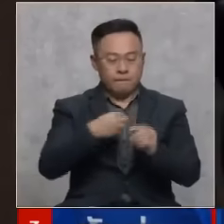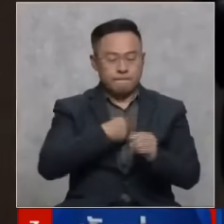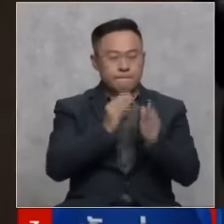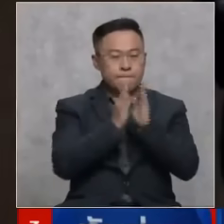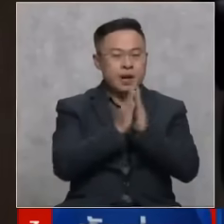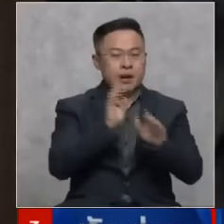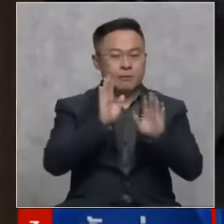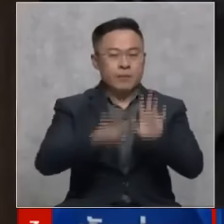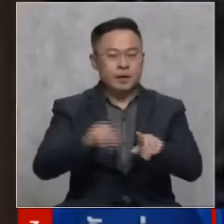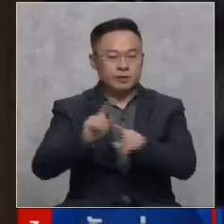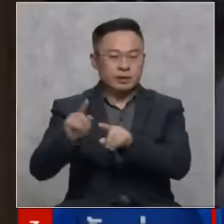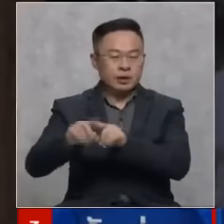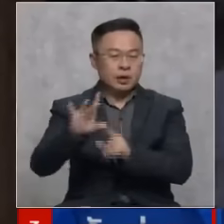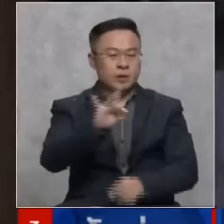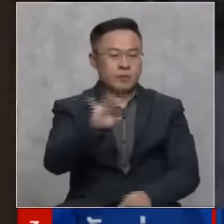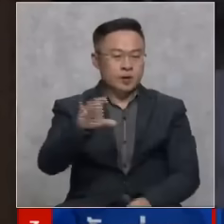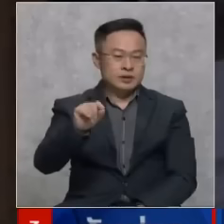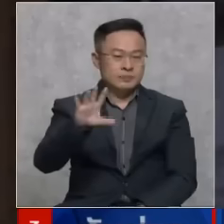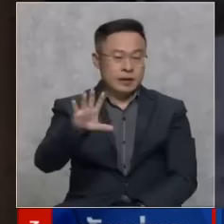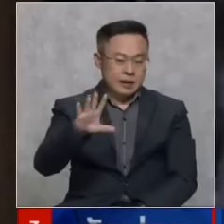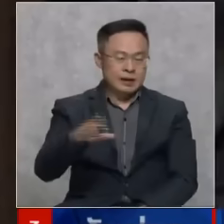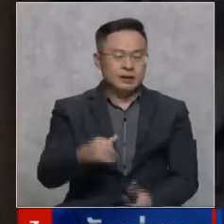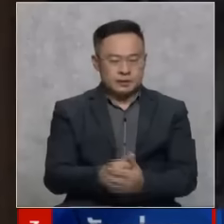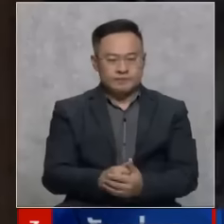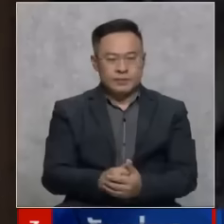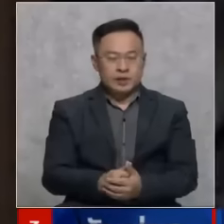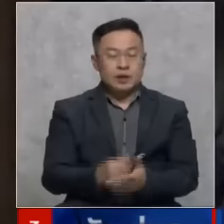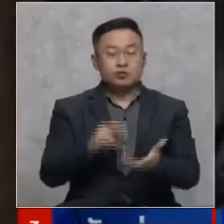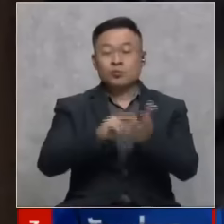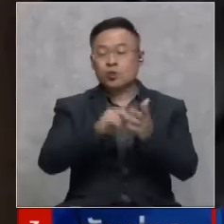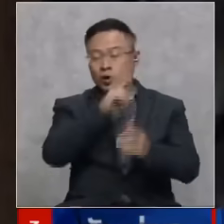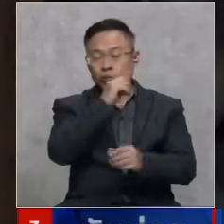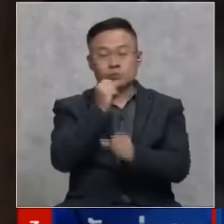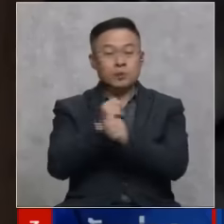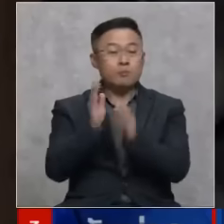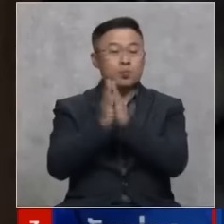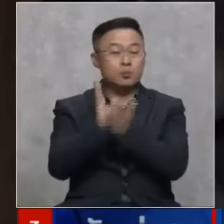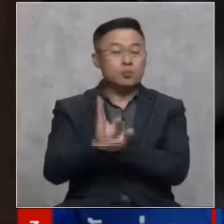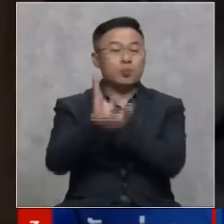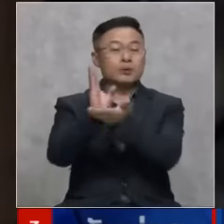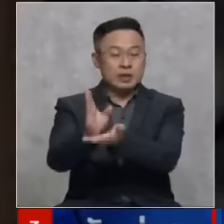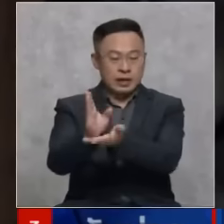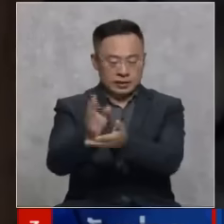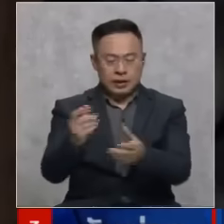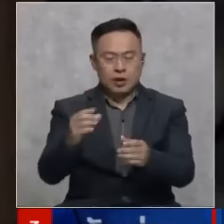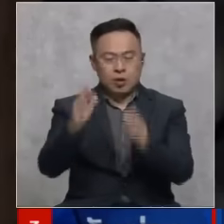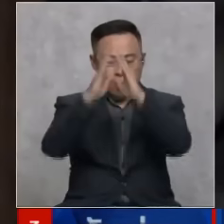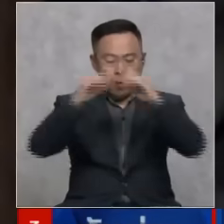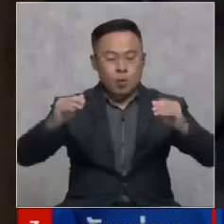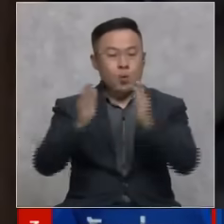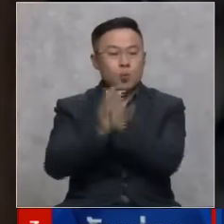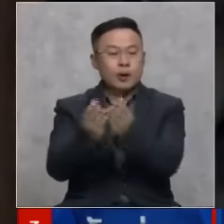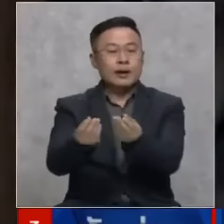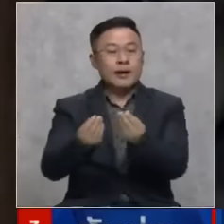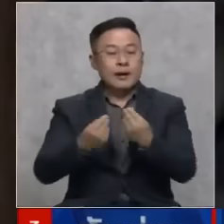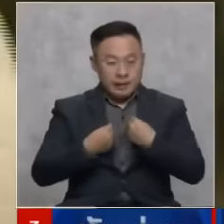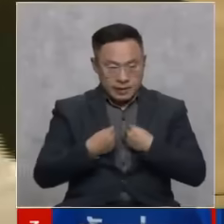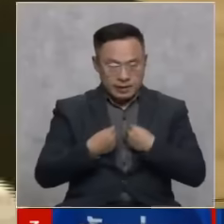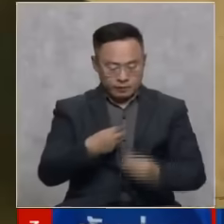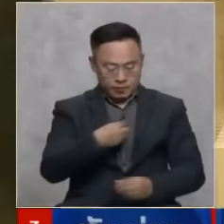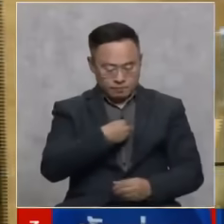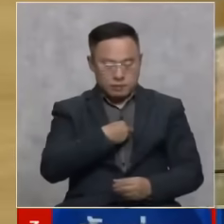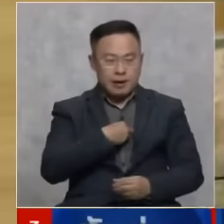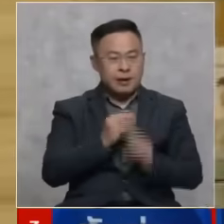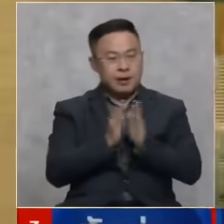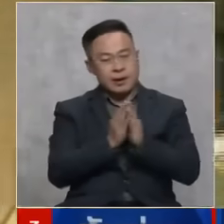ประเมินค่าไม่ได้วัตถุมงคลจากการทำบุญคืออะไรเวลาสมมติว่าเราไปวัดอะค่ะไปบริจาคต่างๆแล้วเราอาจจะได้พระเป็นเหรียญ